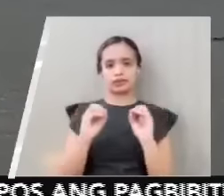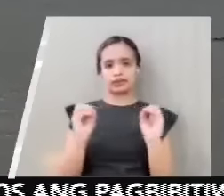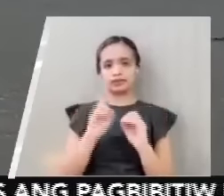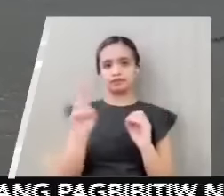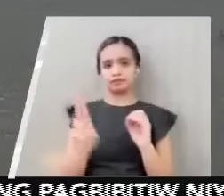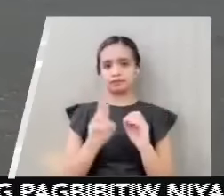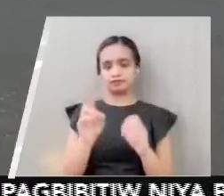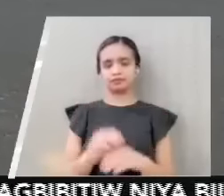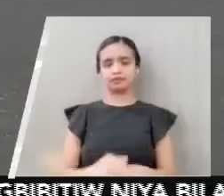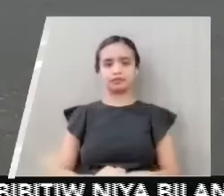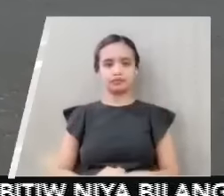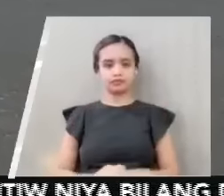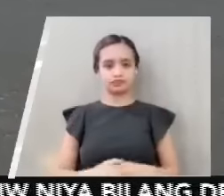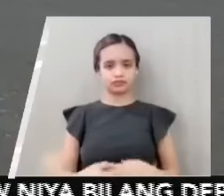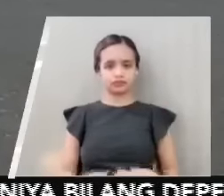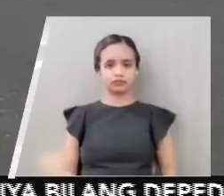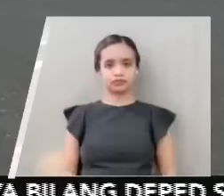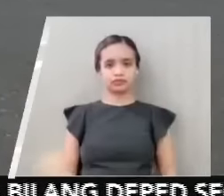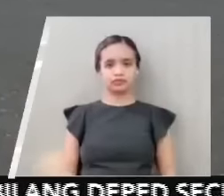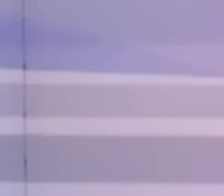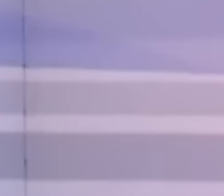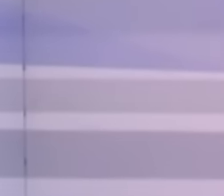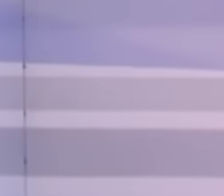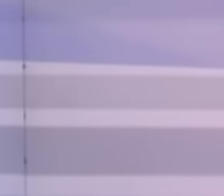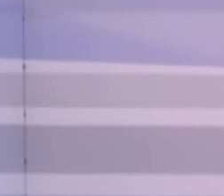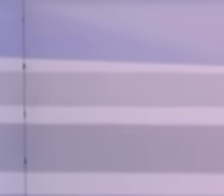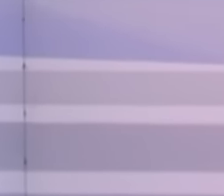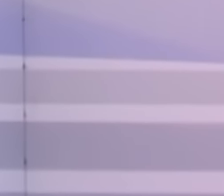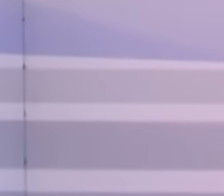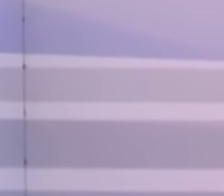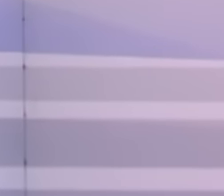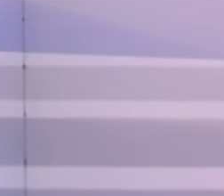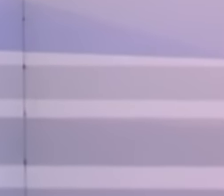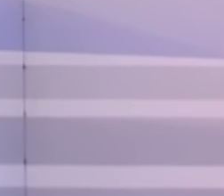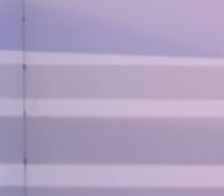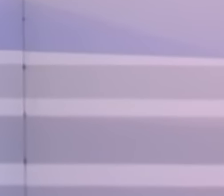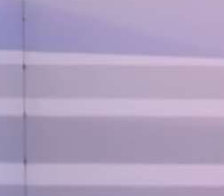Integrated News, Von Aquino nakatutok, 24 oras. Mga kapuso,